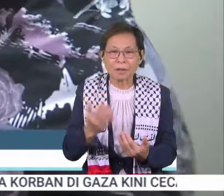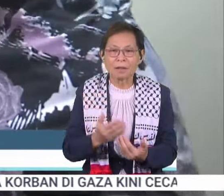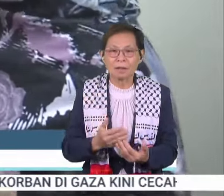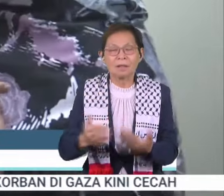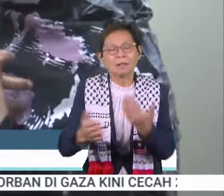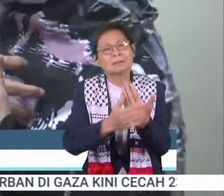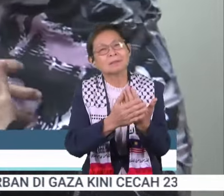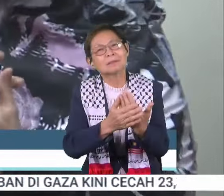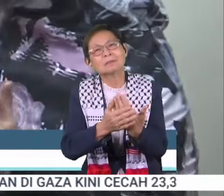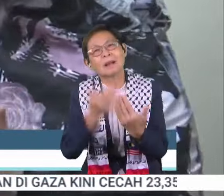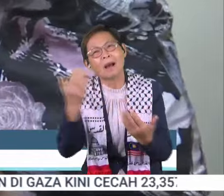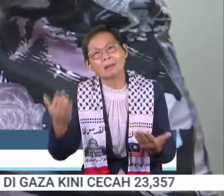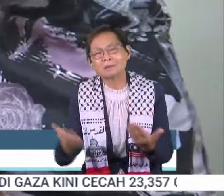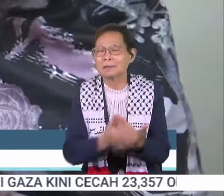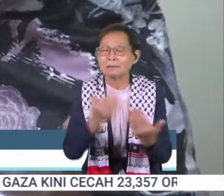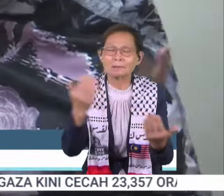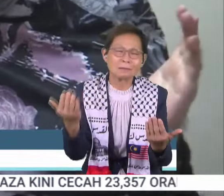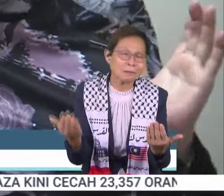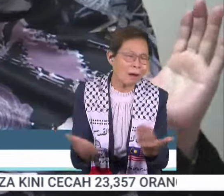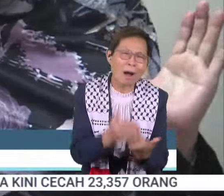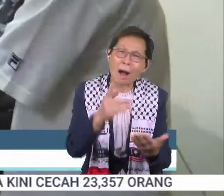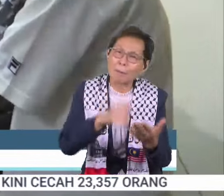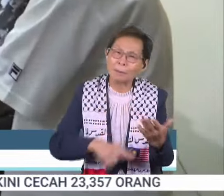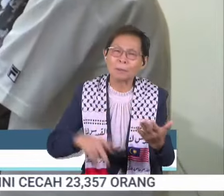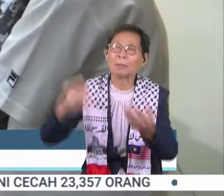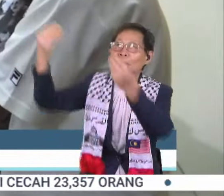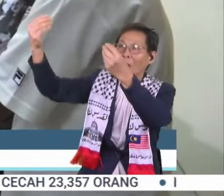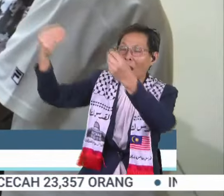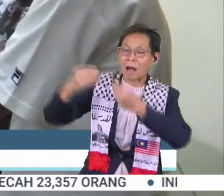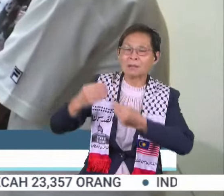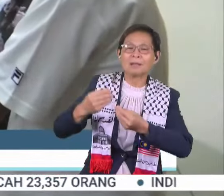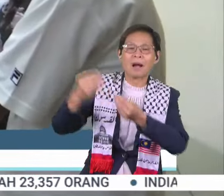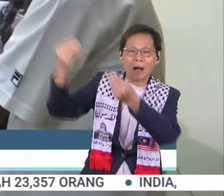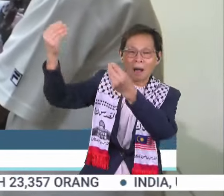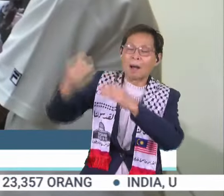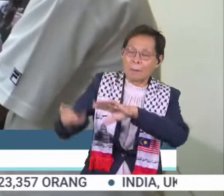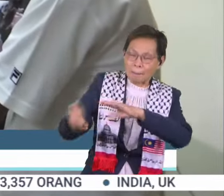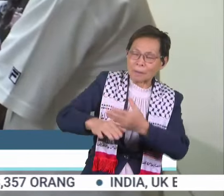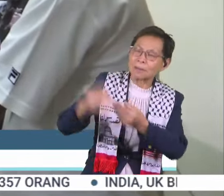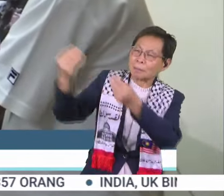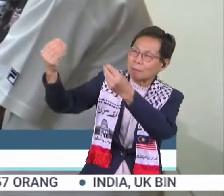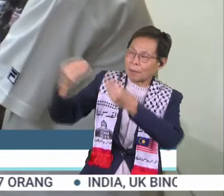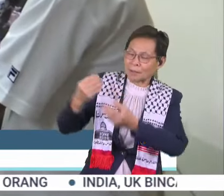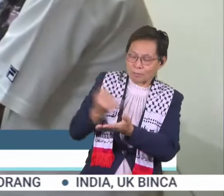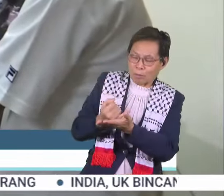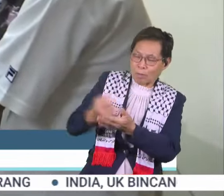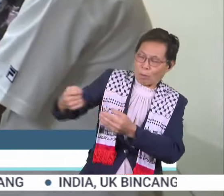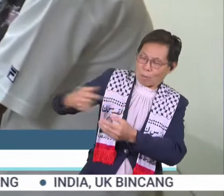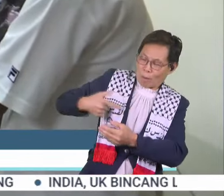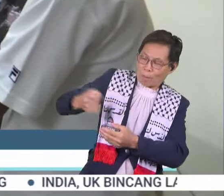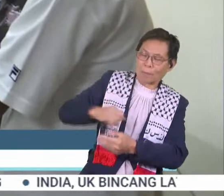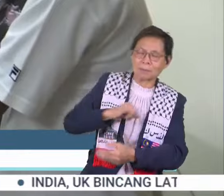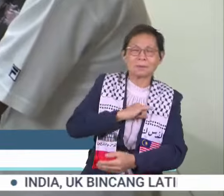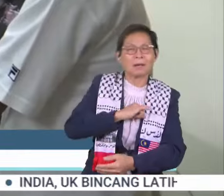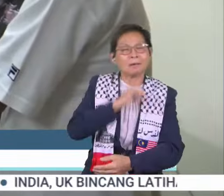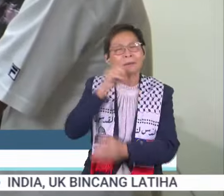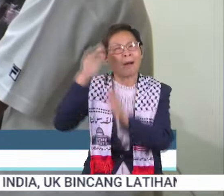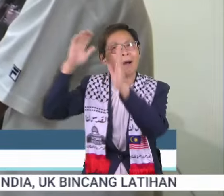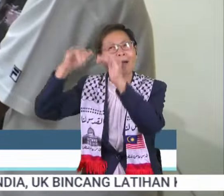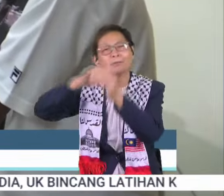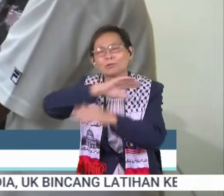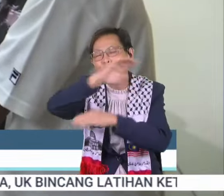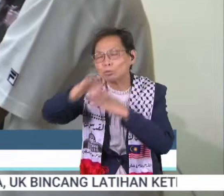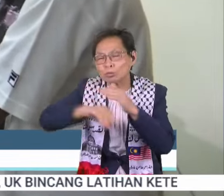So, kesenangan tu kita tak tahu dalam bentuk apa. Rupanya dia hantar dalam bentuk macam ni selepas dia pergi. So, saya memang tak expect benda ni semua.